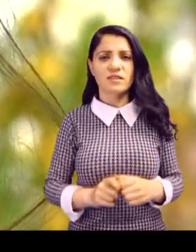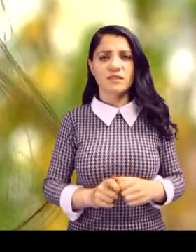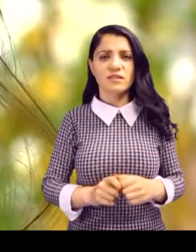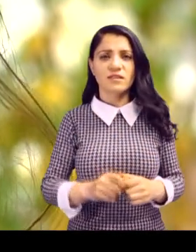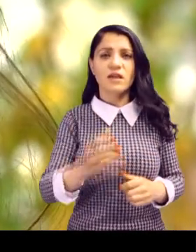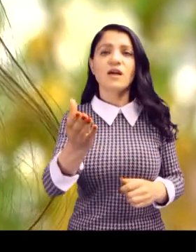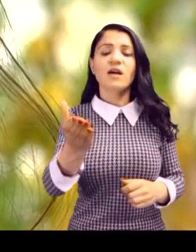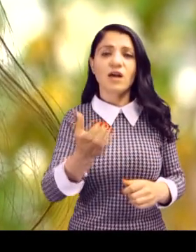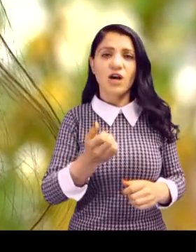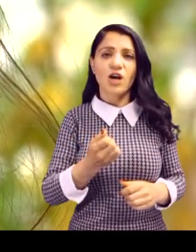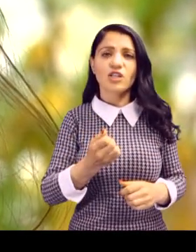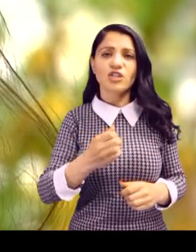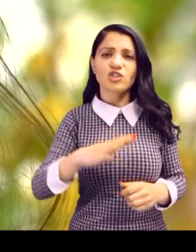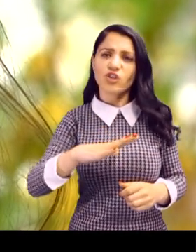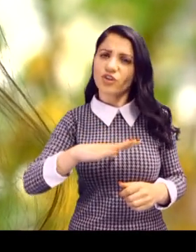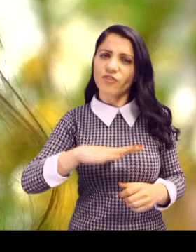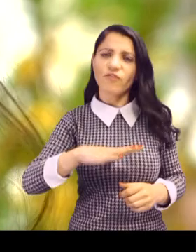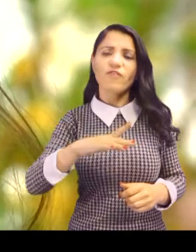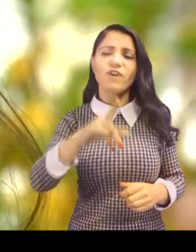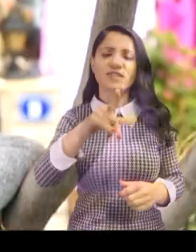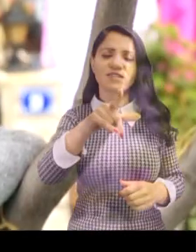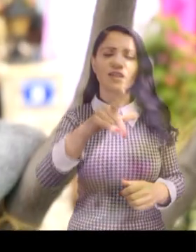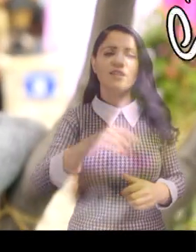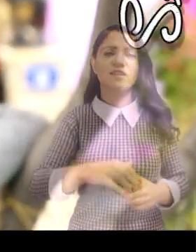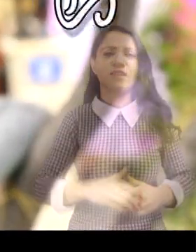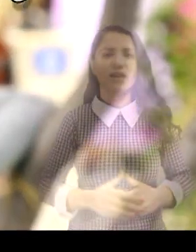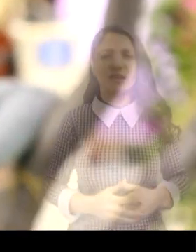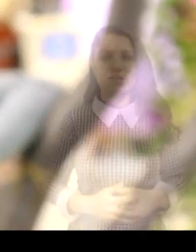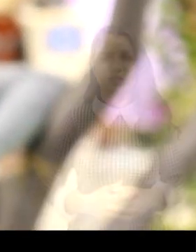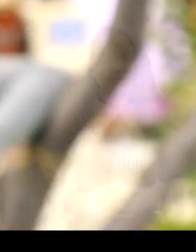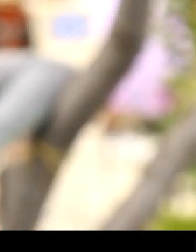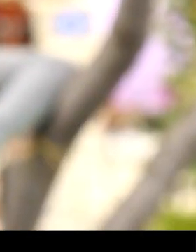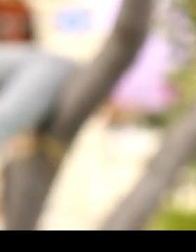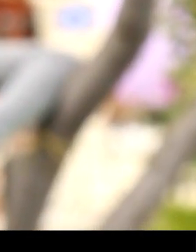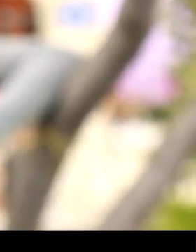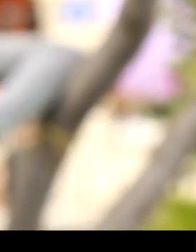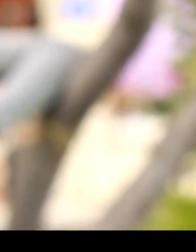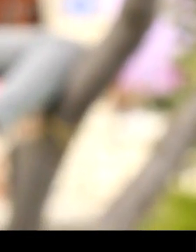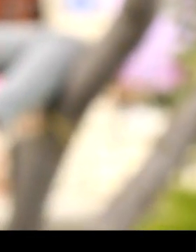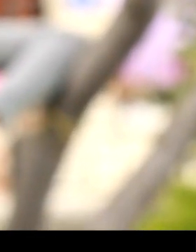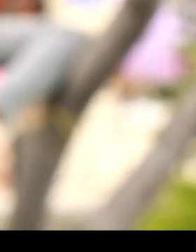neredesin nerede, alacağım var sende.